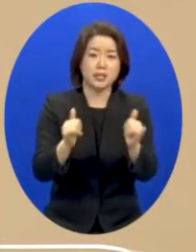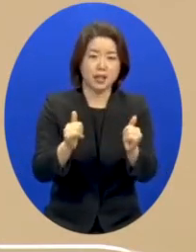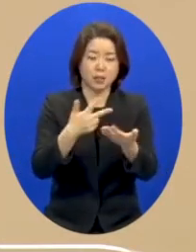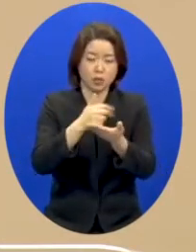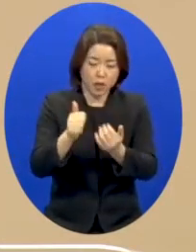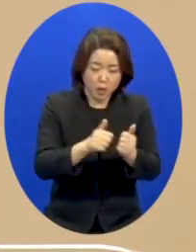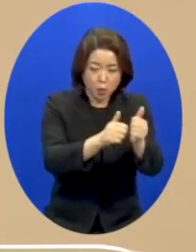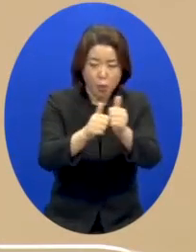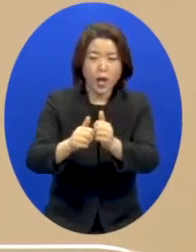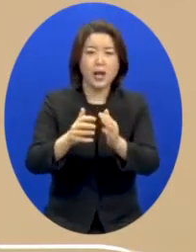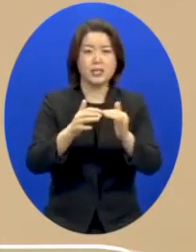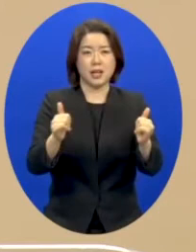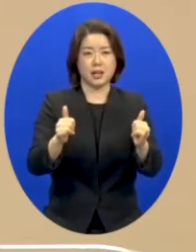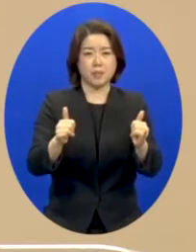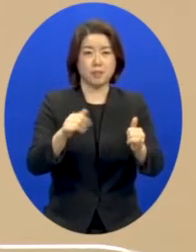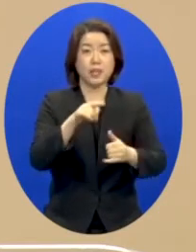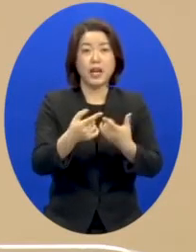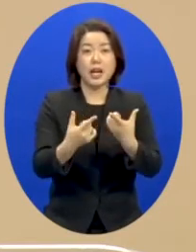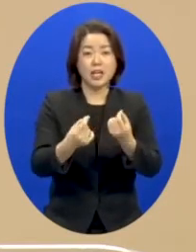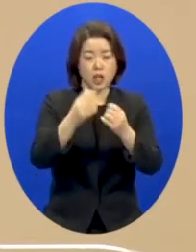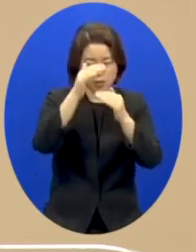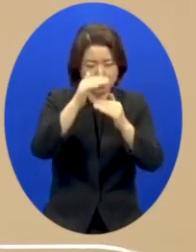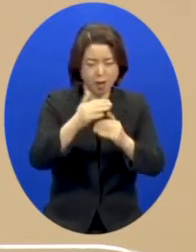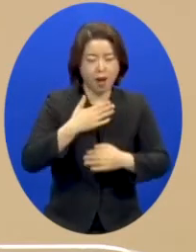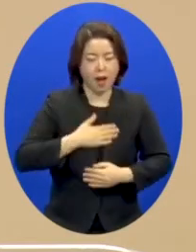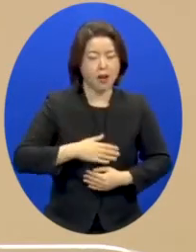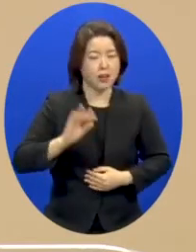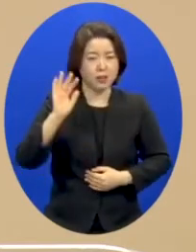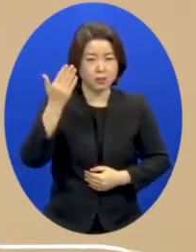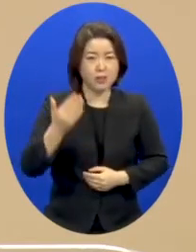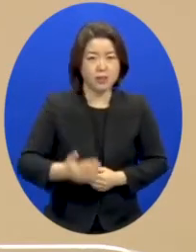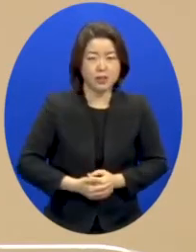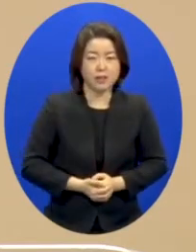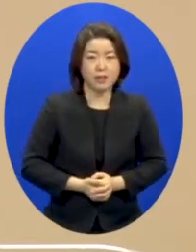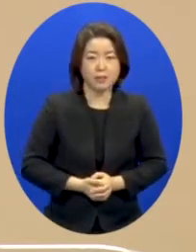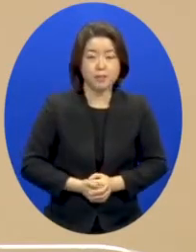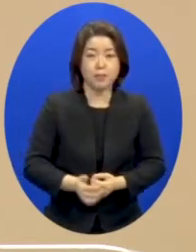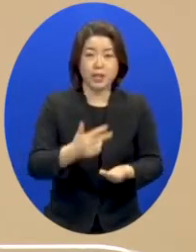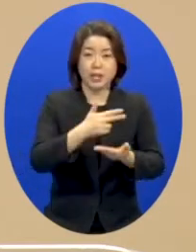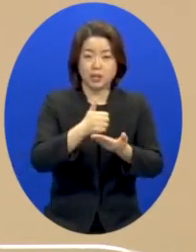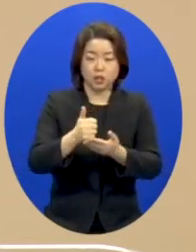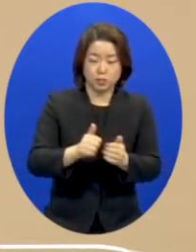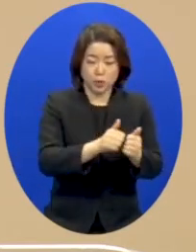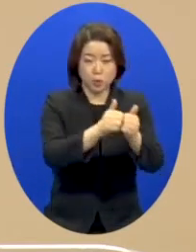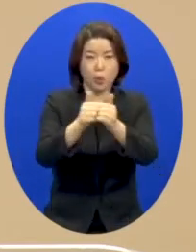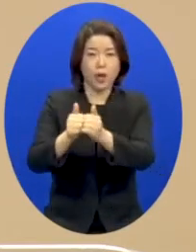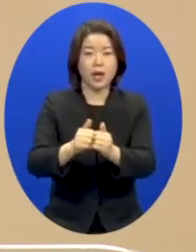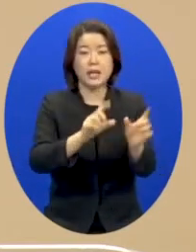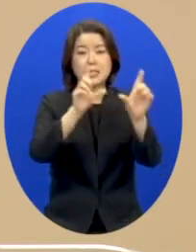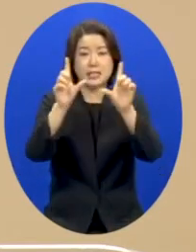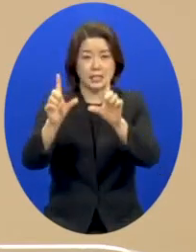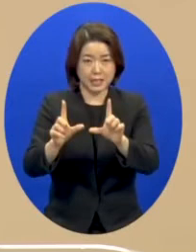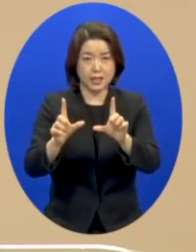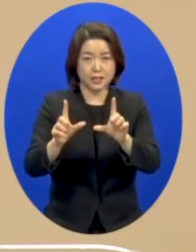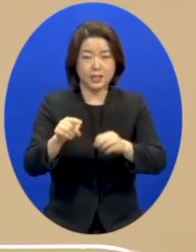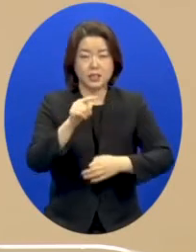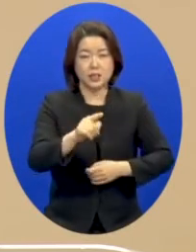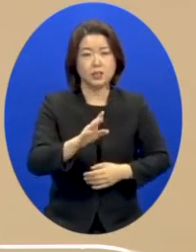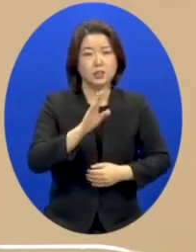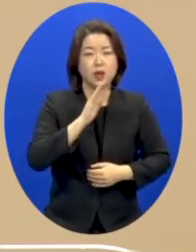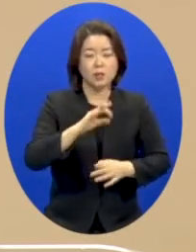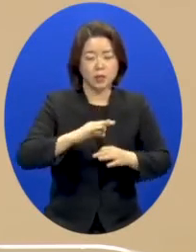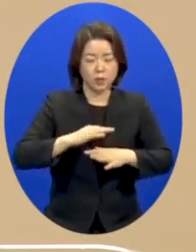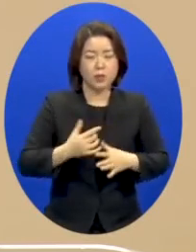동행하는 사람이었구나 하는 사실을 알게 되는 것입니다. 주님과 동행하는 삶을 사는 것은 참으로